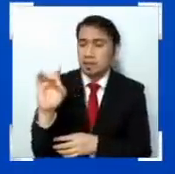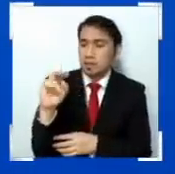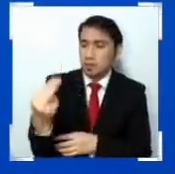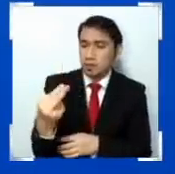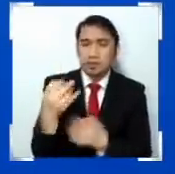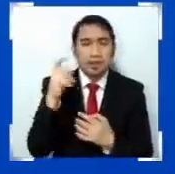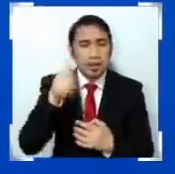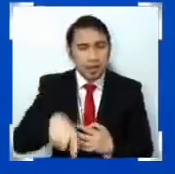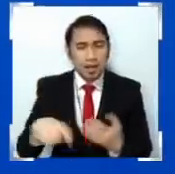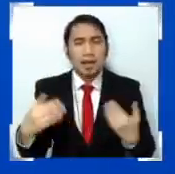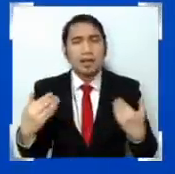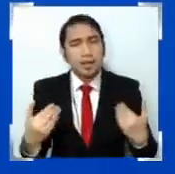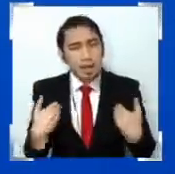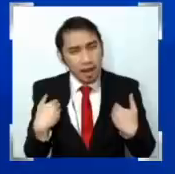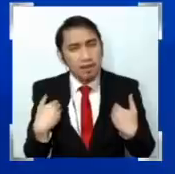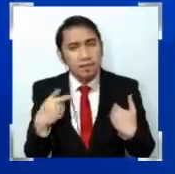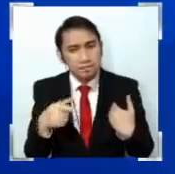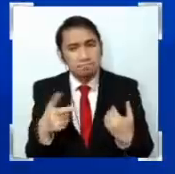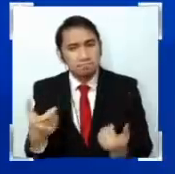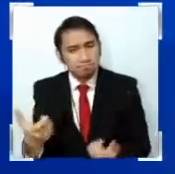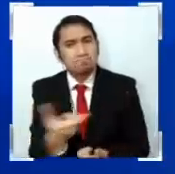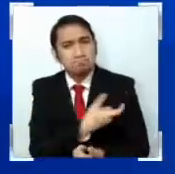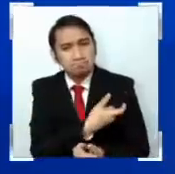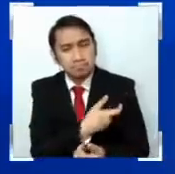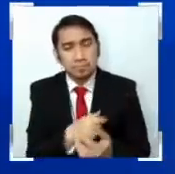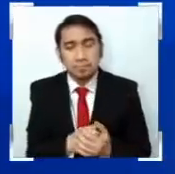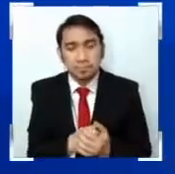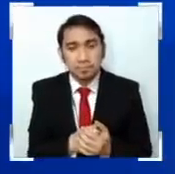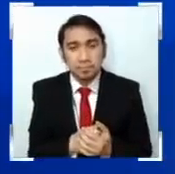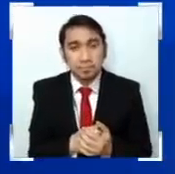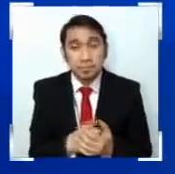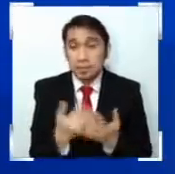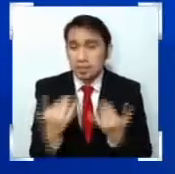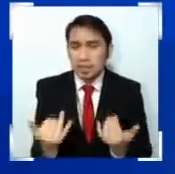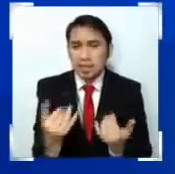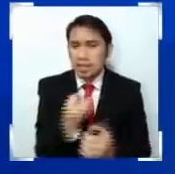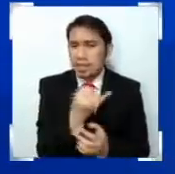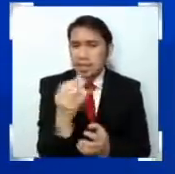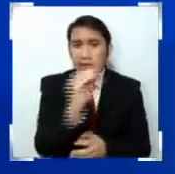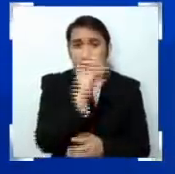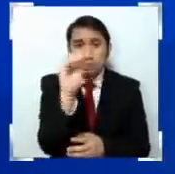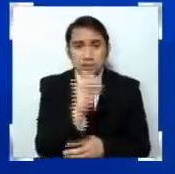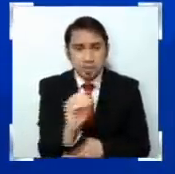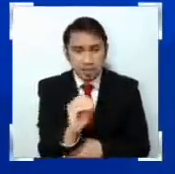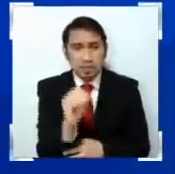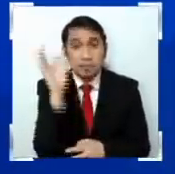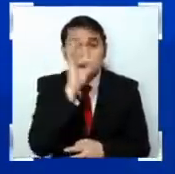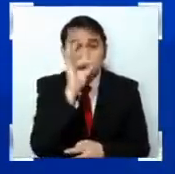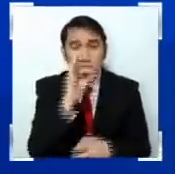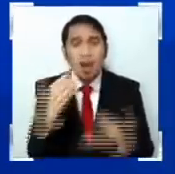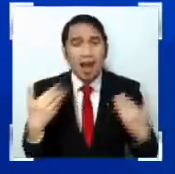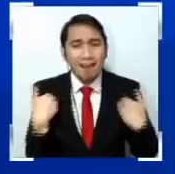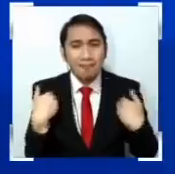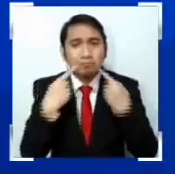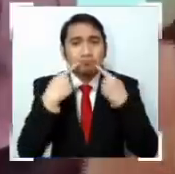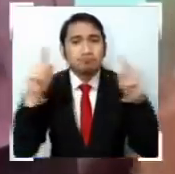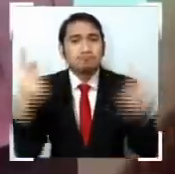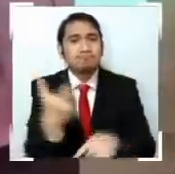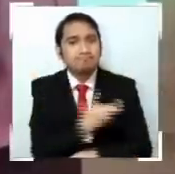ng pagbabakuna. Ilang porsyento na nga ba ng mga Pinoy ang nabakunahan? Saksi, si Leigh